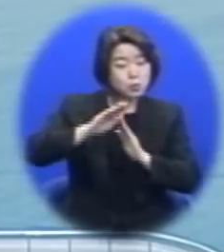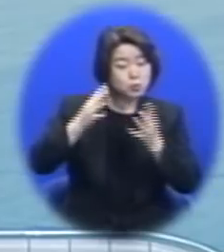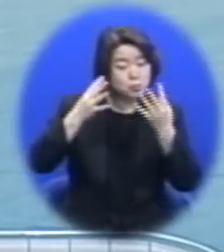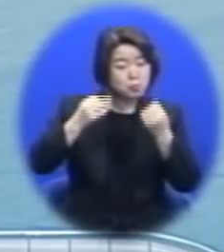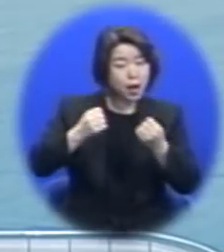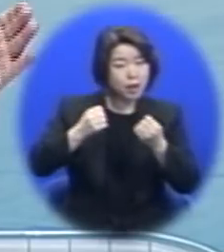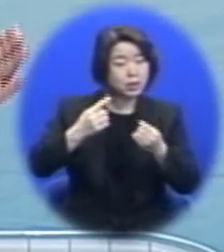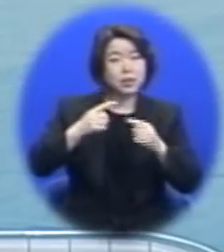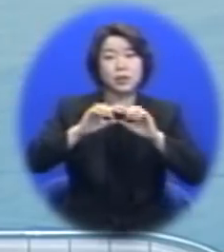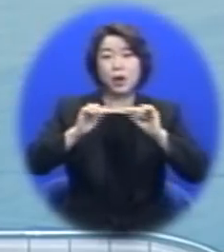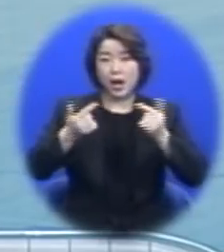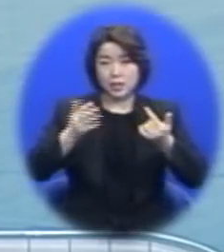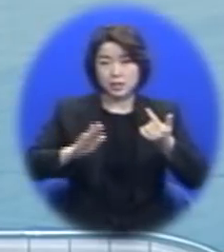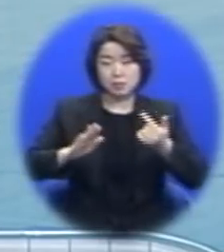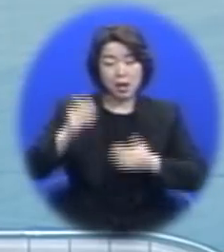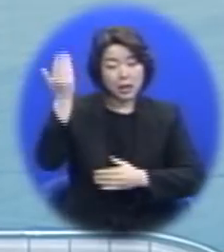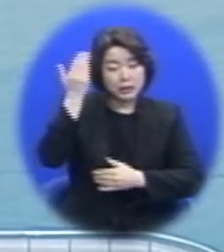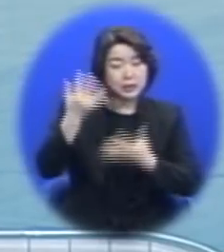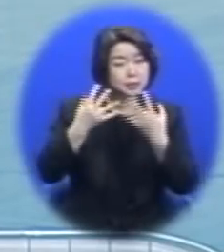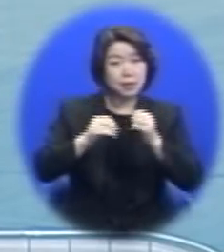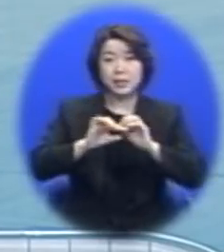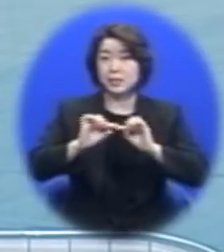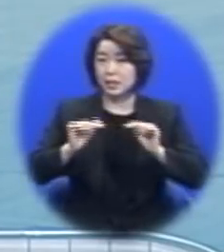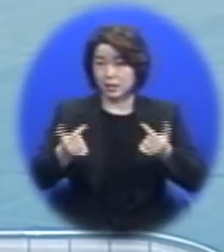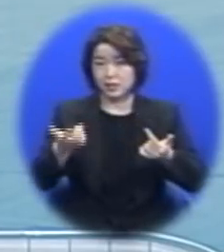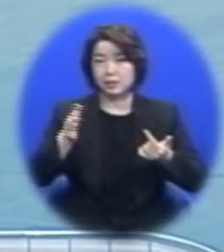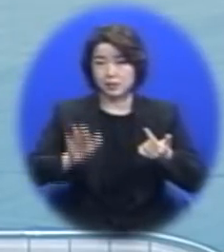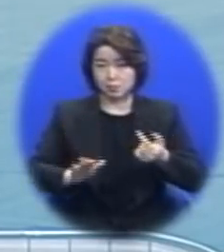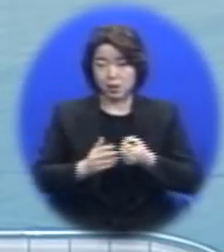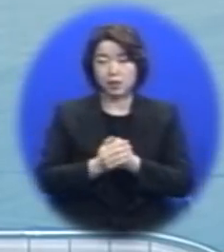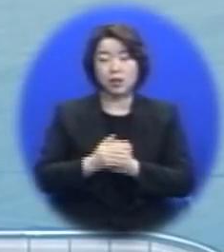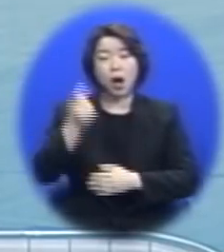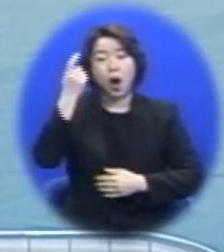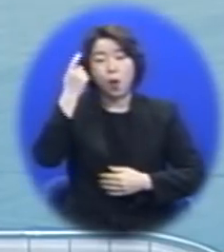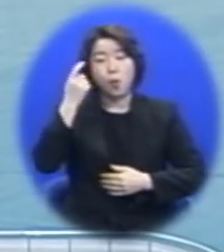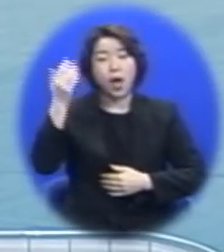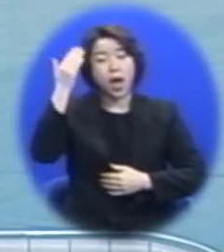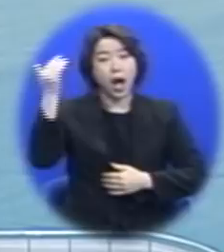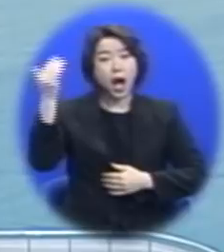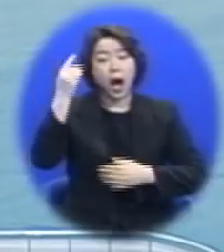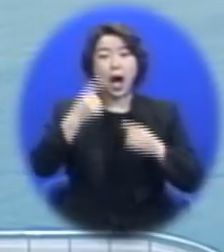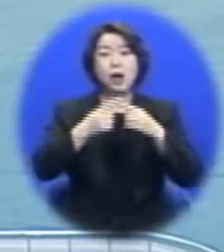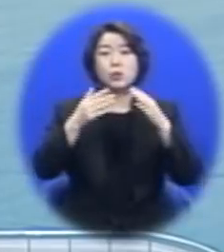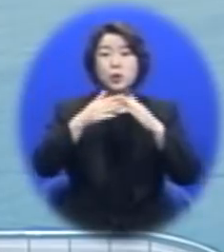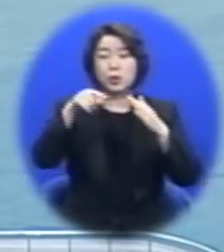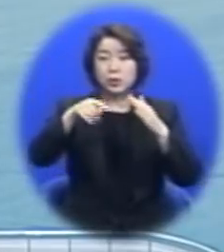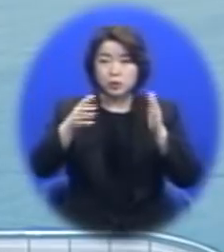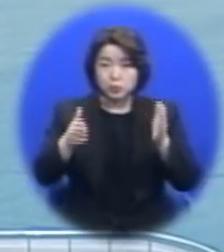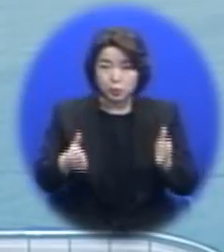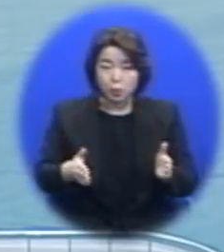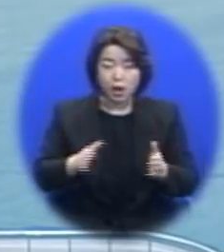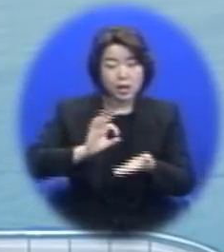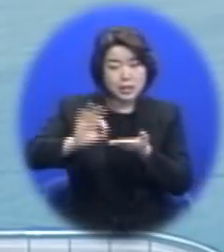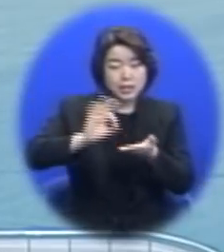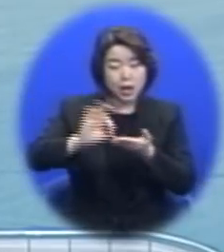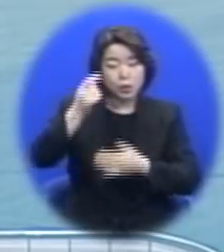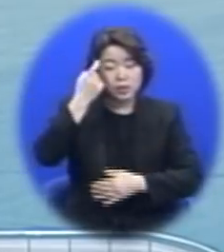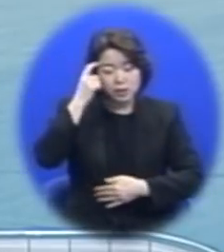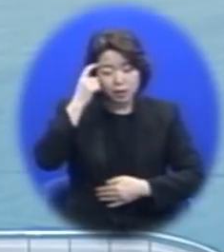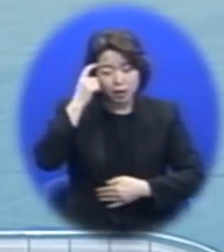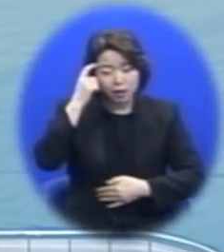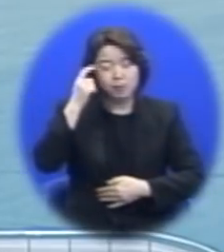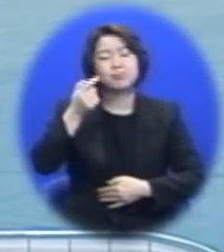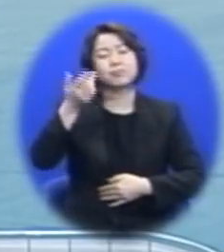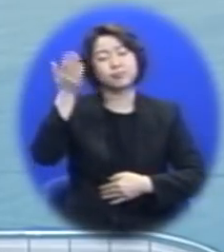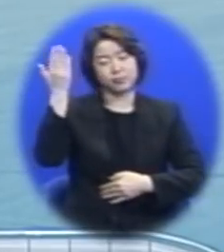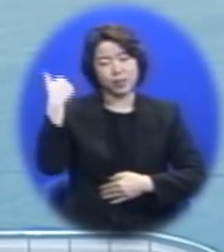우리가 다 그렇게 교양 있지 않았지만 하나님께서 왜 한국 교회를 그동안 쓰셨나? 그렇게